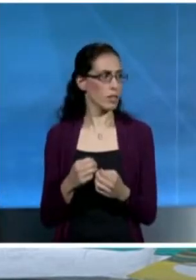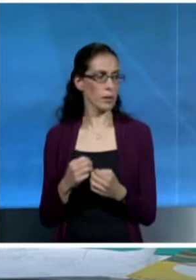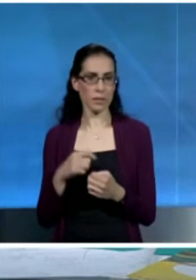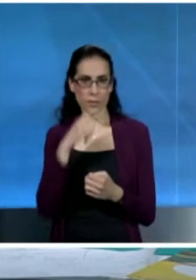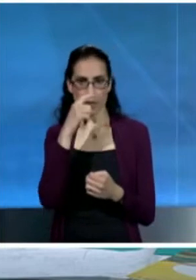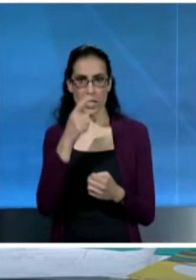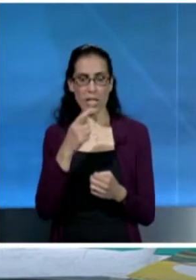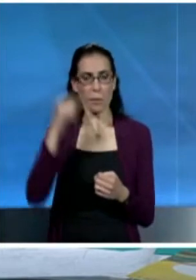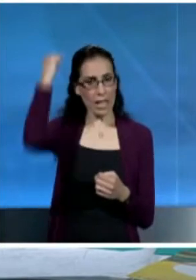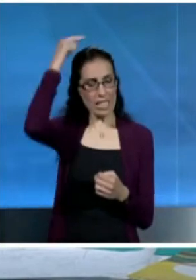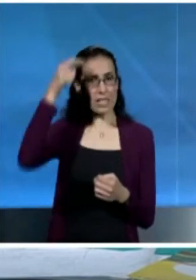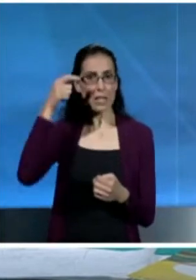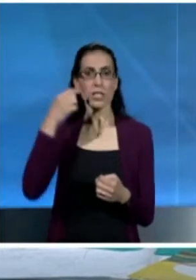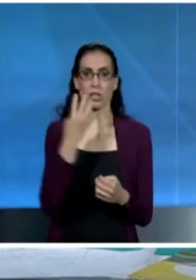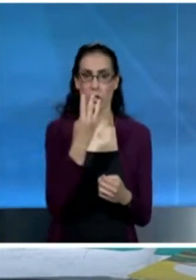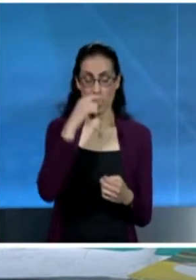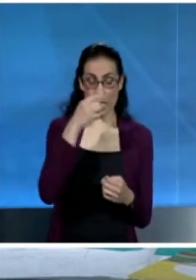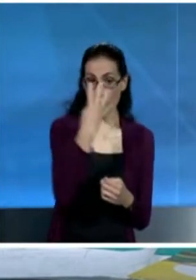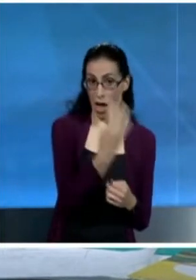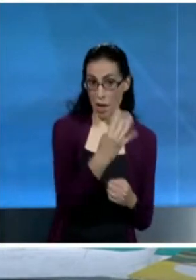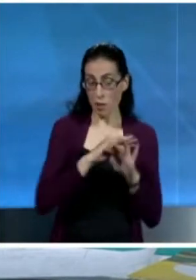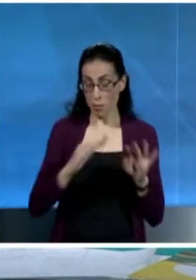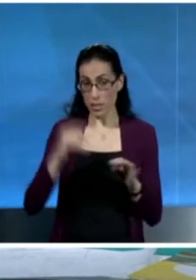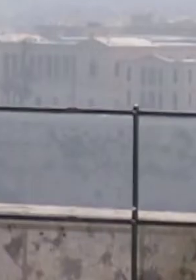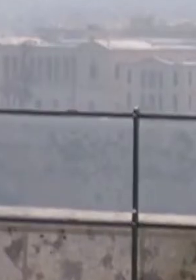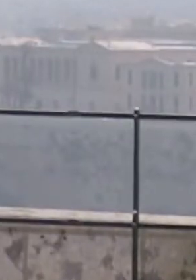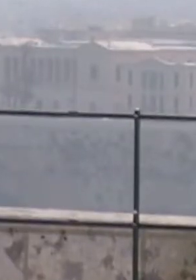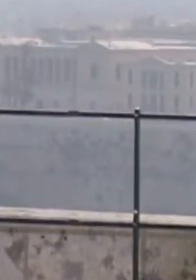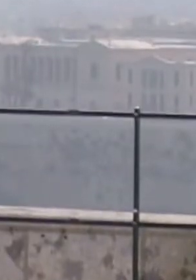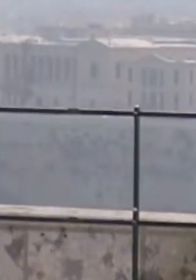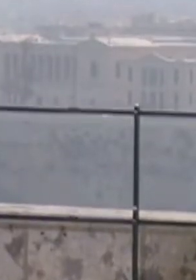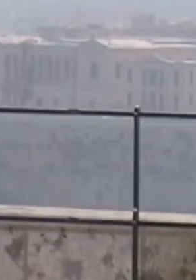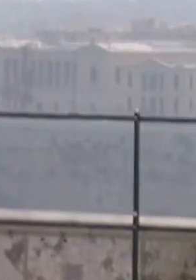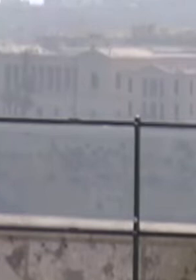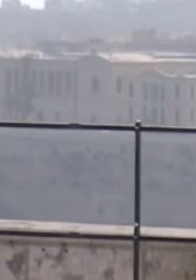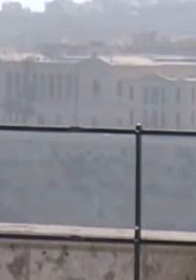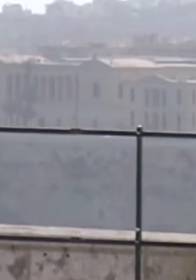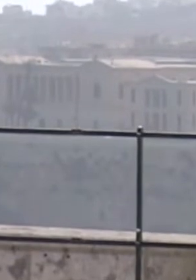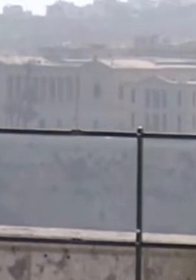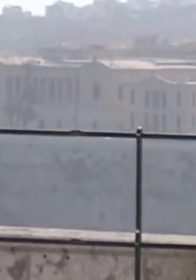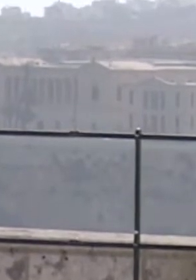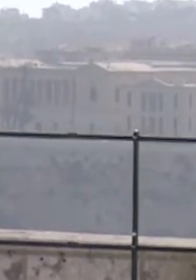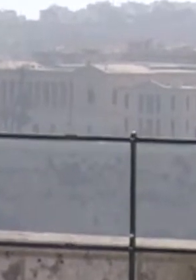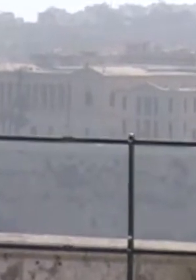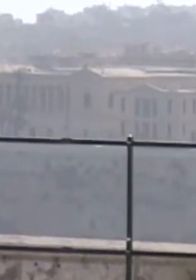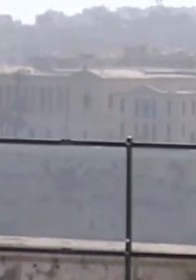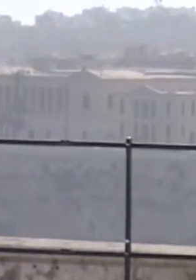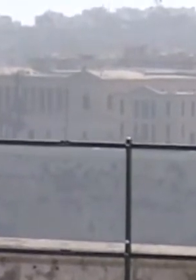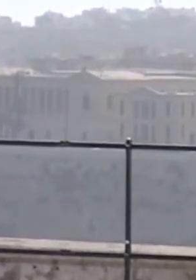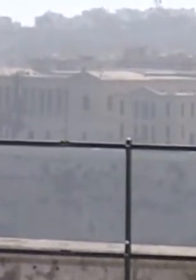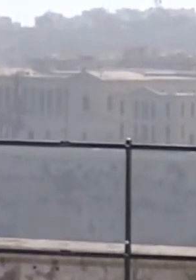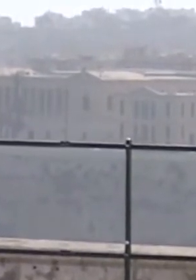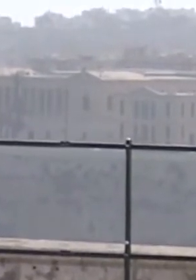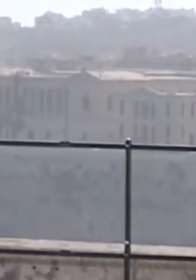kem għetjolow ris-pejjes. Din il-ġima stes, il-priministur ammetta l-konsilli għat makinu il-super favoriti tjaw, u għalek u